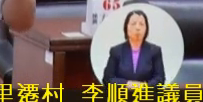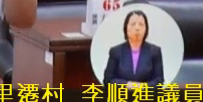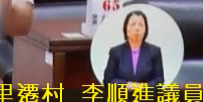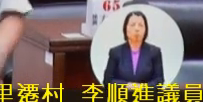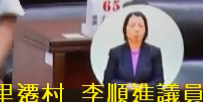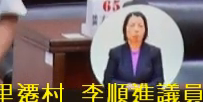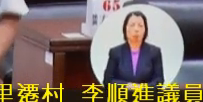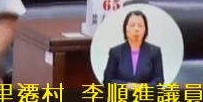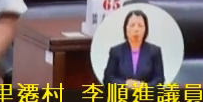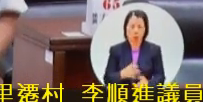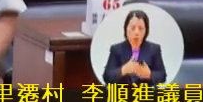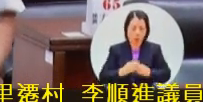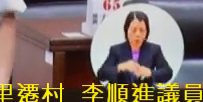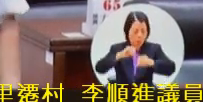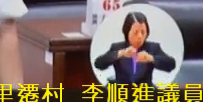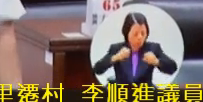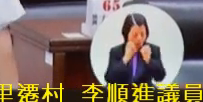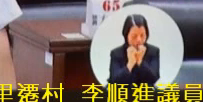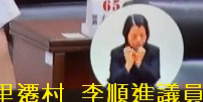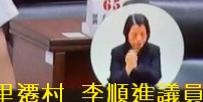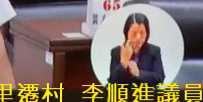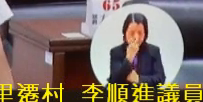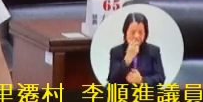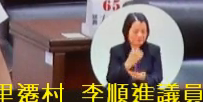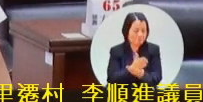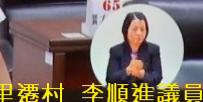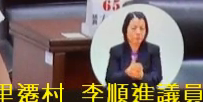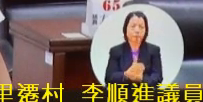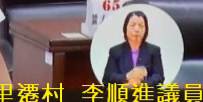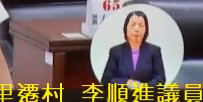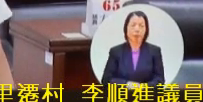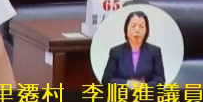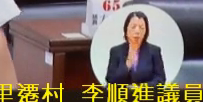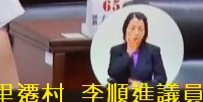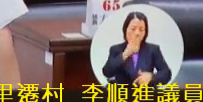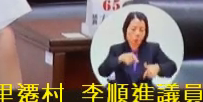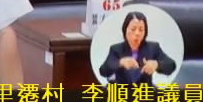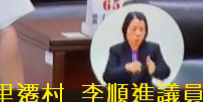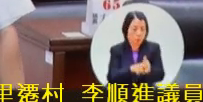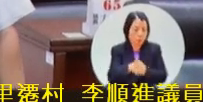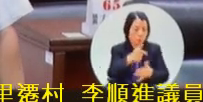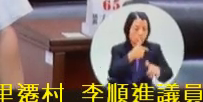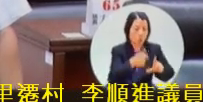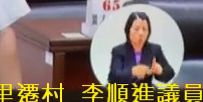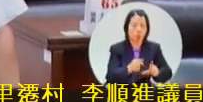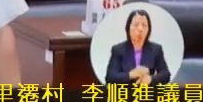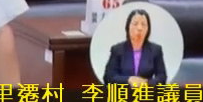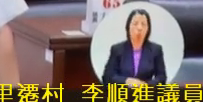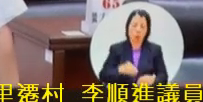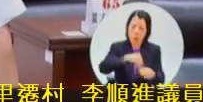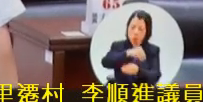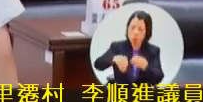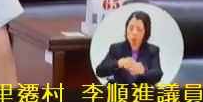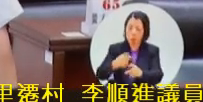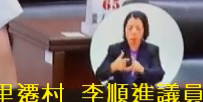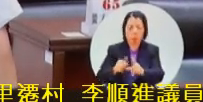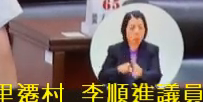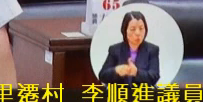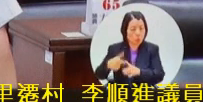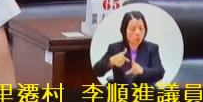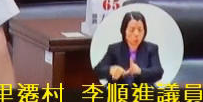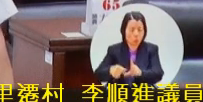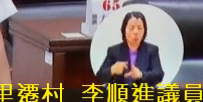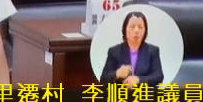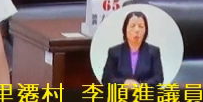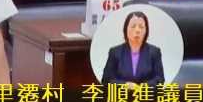一一的检视，所以石化专区也好，循环专区也好，居民的态度才是很